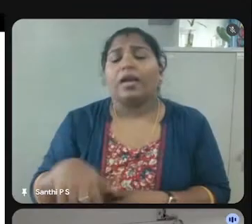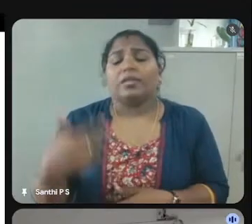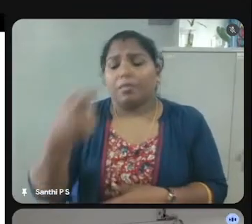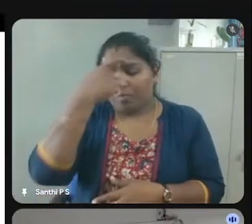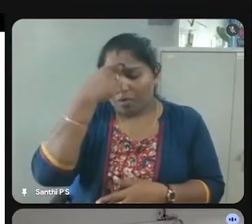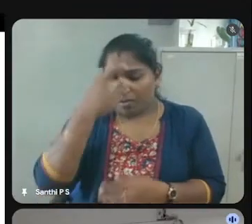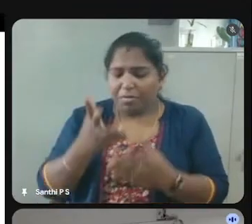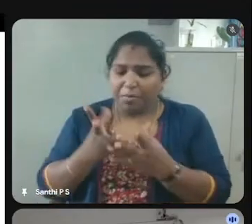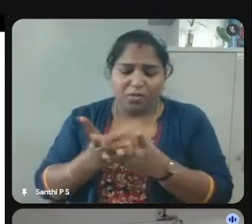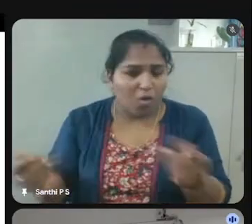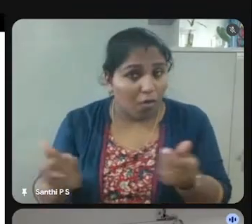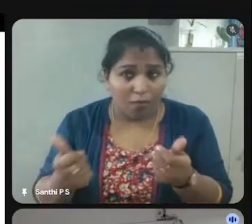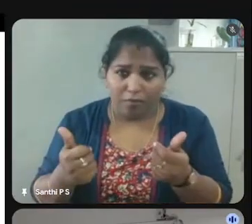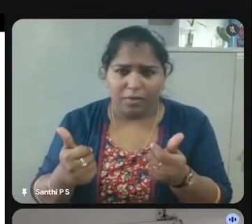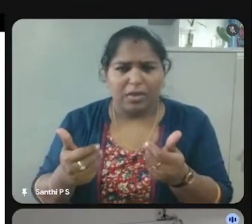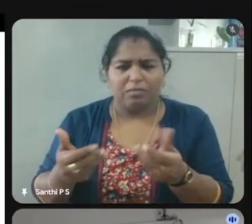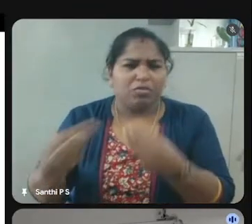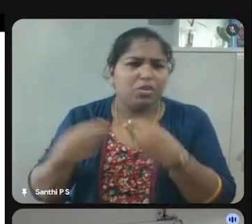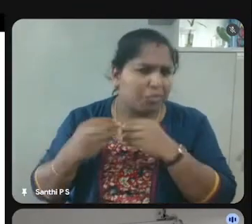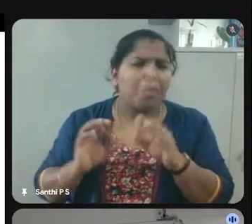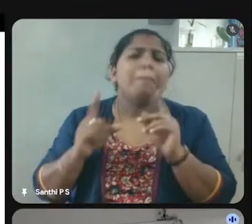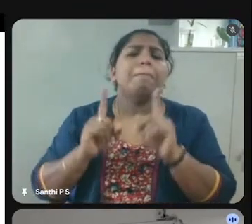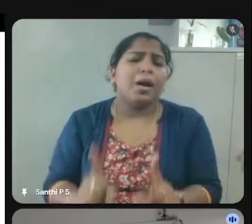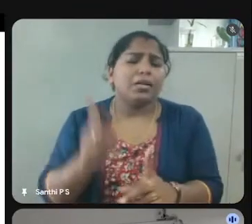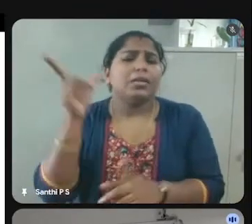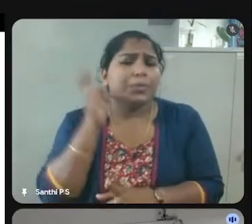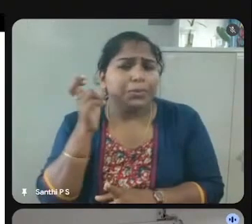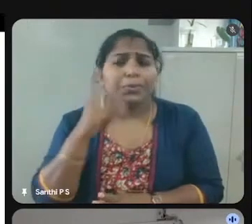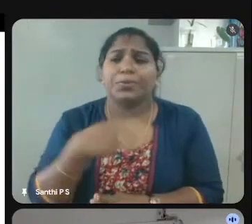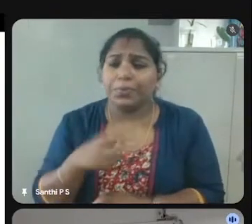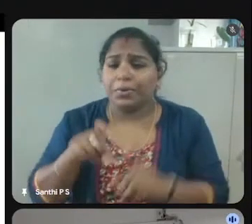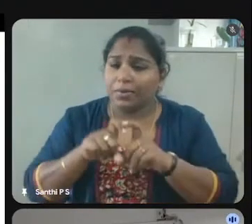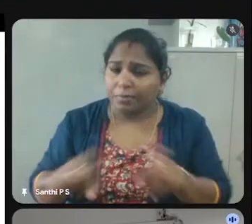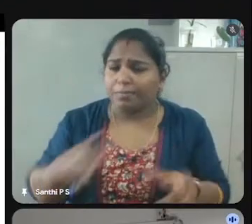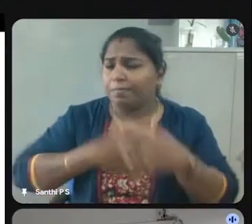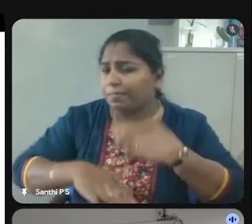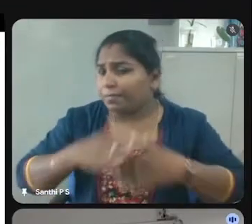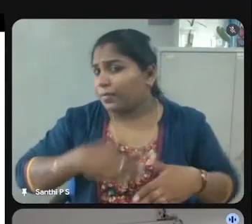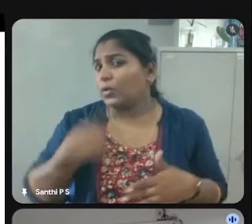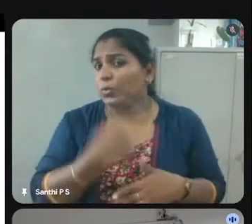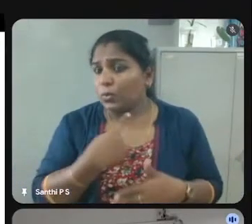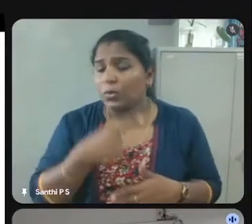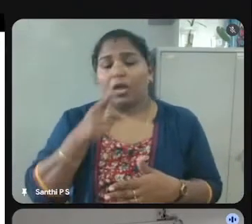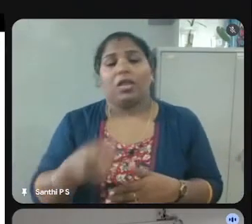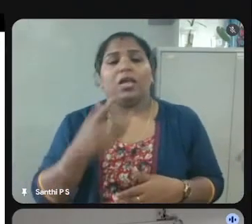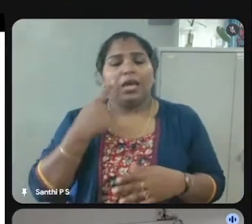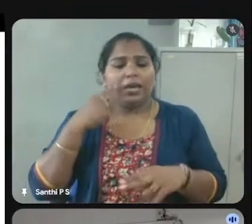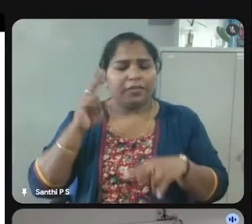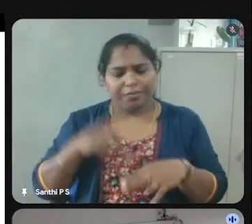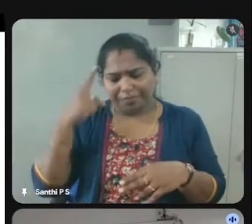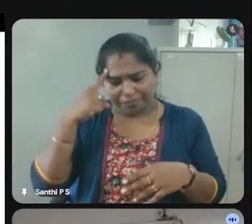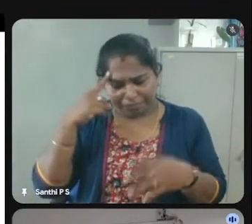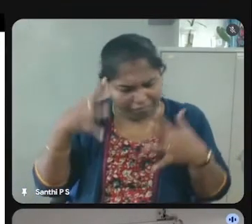പരിഹാരം തരുന്നില്ല എങ്കിൽ പോലും കേൾക്കുമെന്ന് വിശ്വസിക്കുന്ന കുറച്ച് ആളുകൾ ഉള്ള ഒരു ഗ്രൂപ്പിനെങ്കിലും നമ്മൾ ആക്കുക. അല്ലെങ്കിൽ നമുക്ക് അങ്ങനെ ഒരു പ്രയാസമുണ്ട്, മാനസികമായ ഒരു